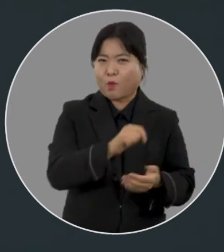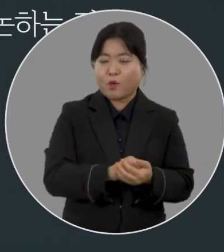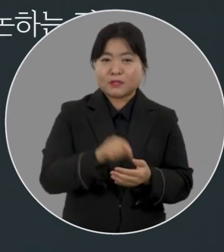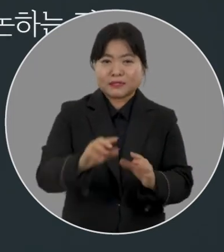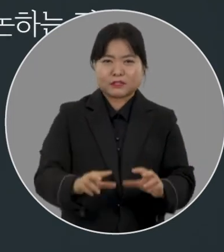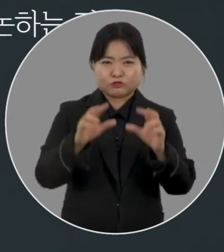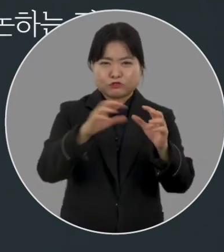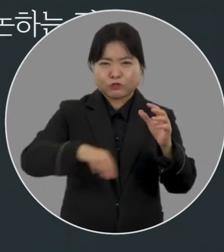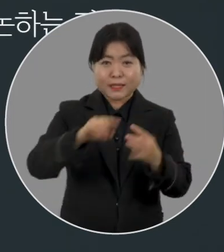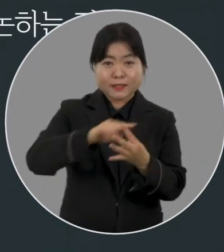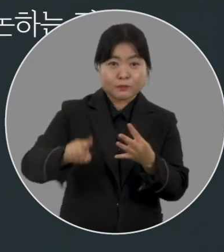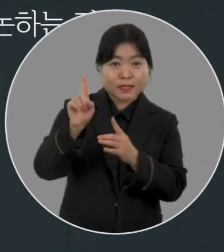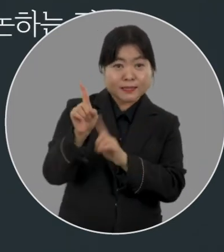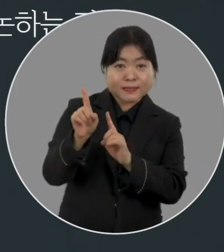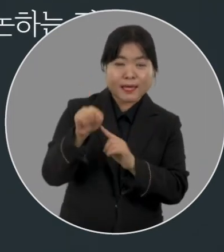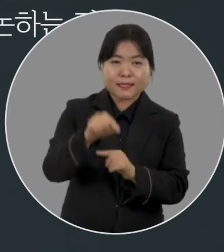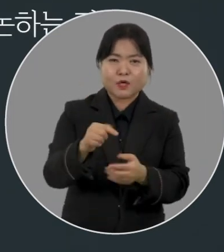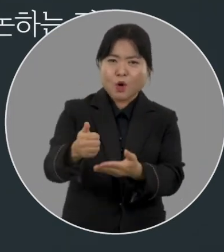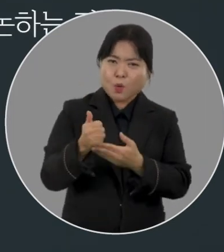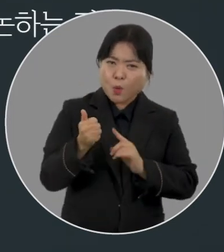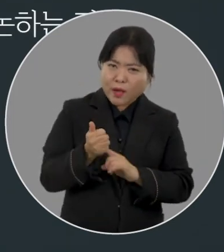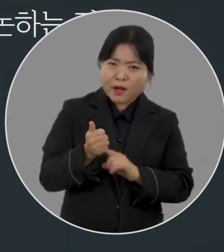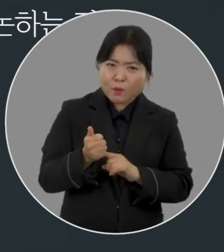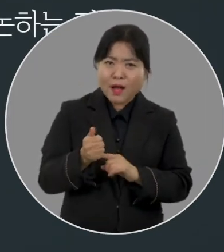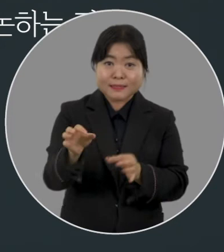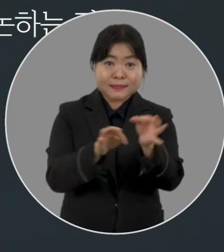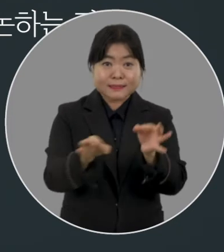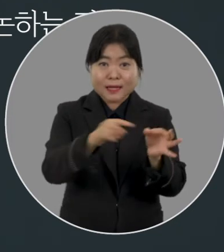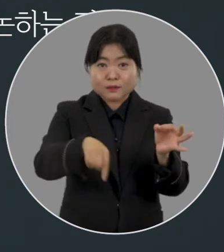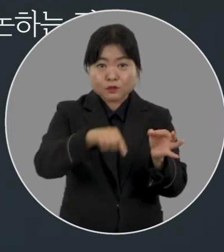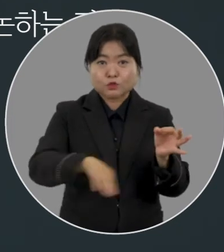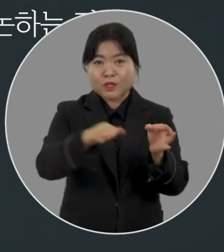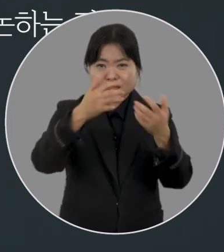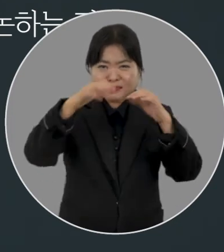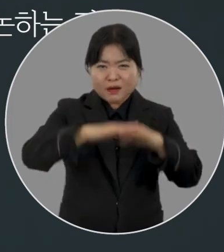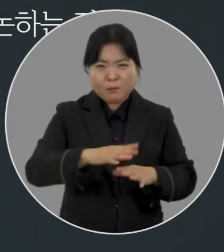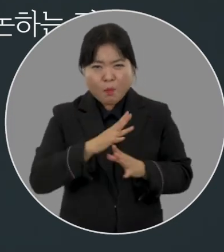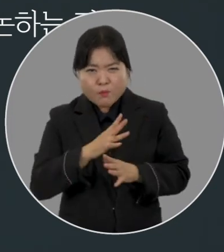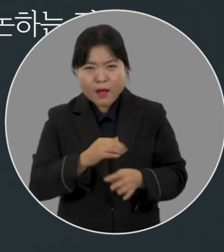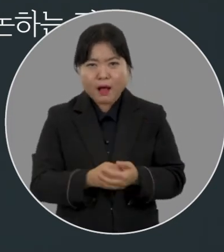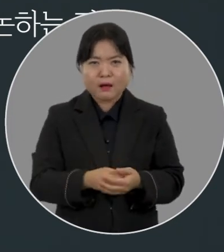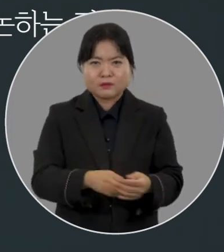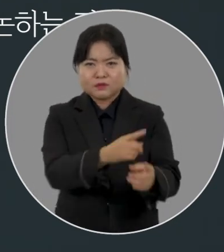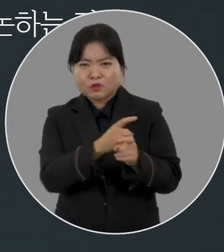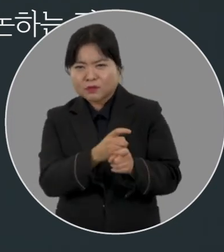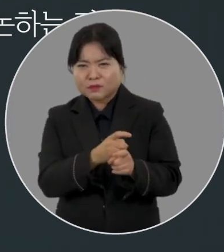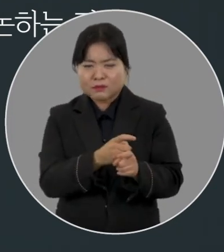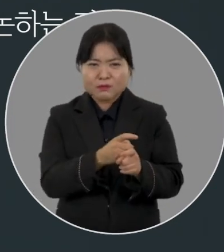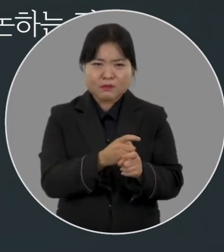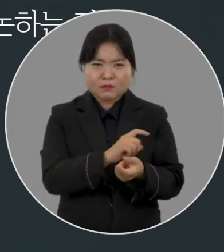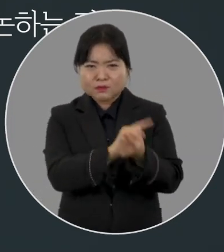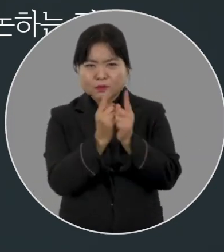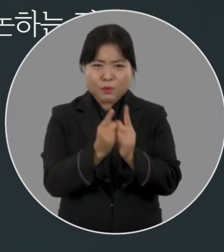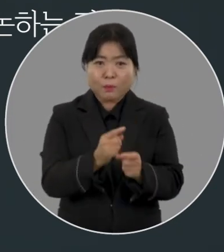이 지구촌 4분의 1에 해당되는 이 고객과 시장을 우리가 이슬람 포비아와 적대적 이해